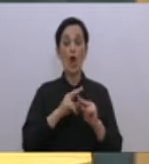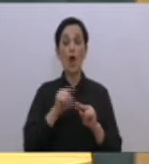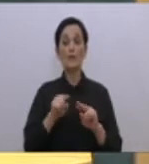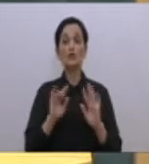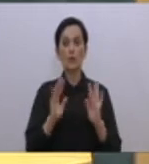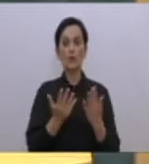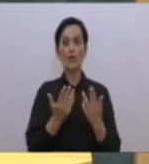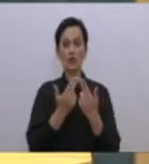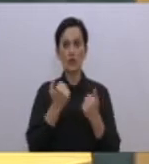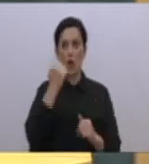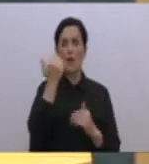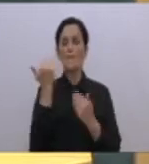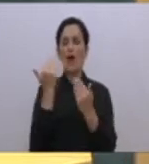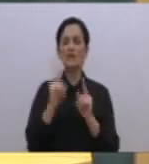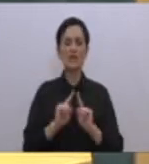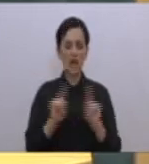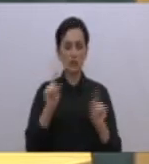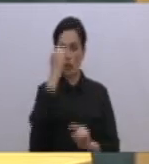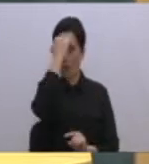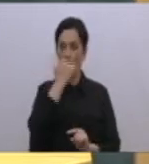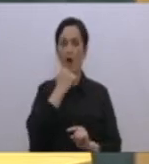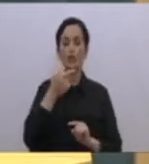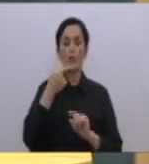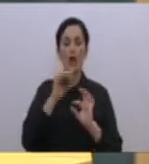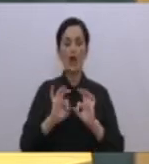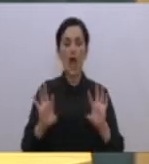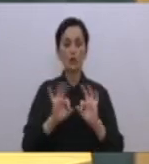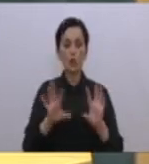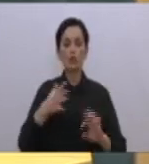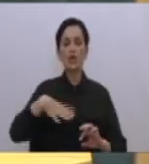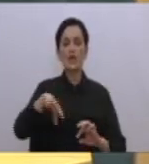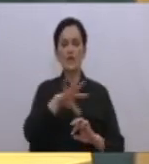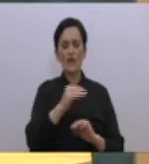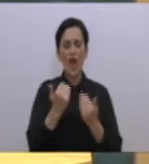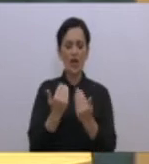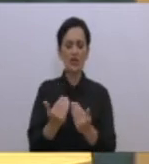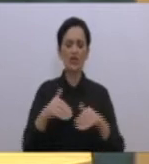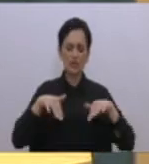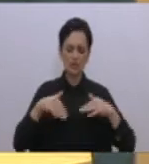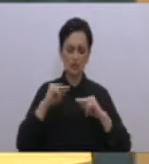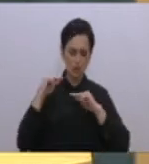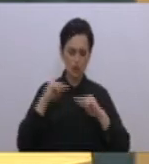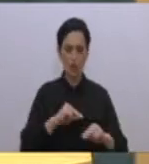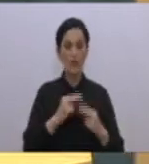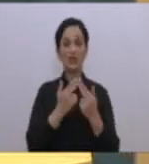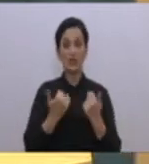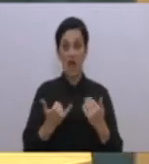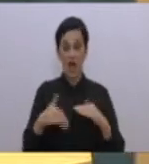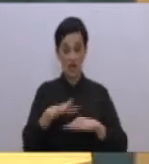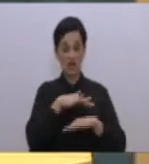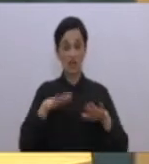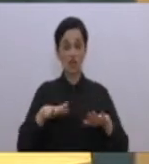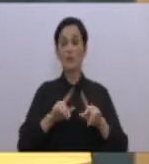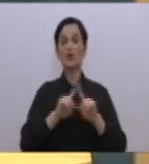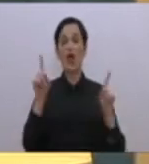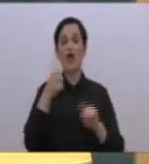შემთხვევით და მათ განსაკუთრებული მადლობა გადაუხადო ქვეყნისთვის დაუღალავი სამსახურისთვის და ამ ტრიბუნიდან განსაკუთრებით